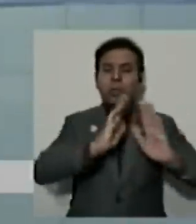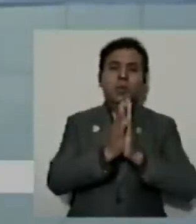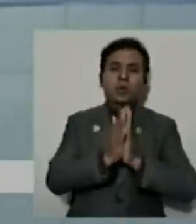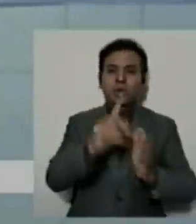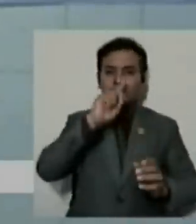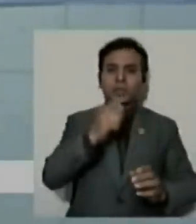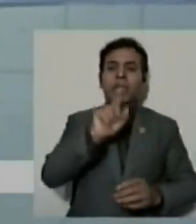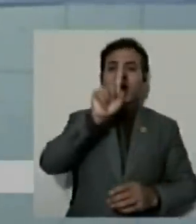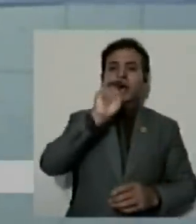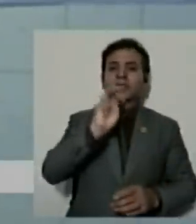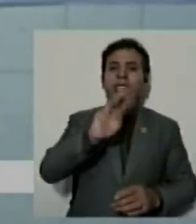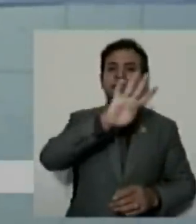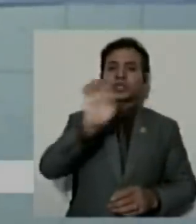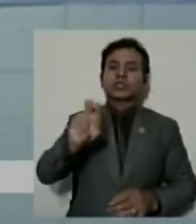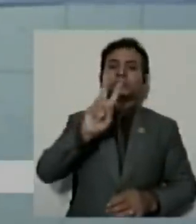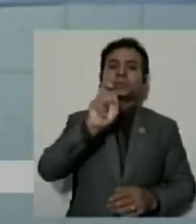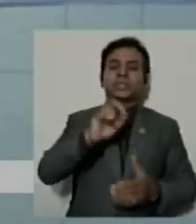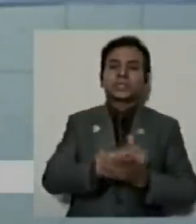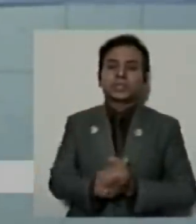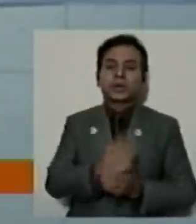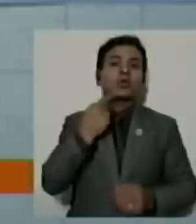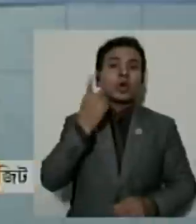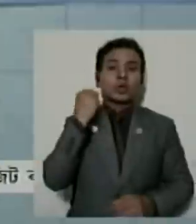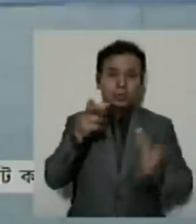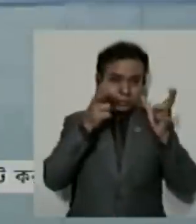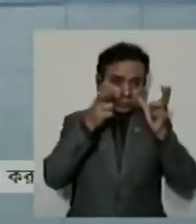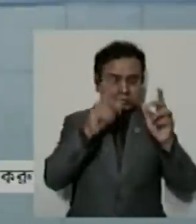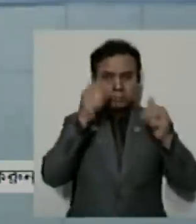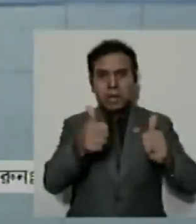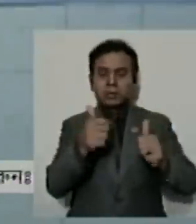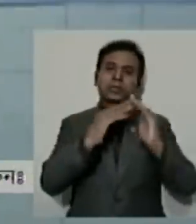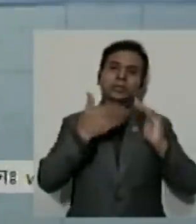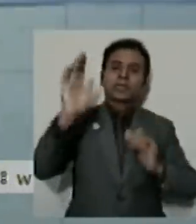পেয়েছেন 891 জন। আমাদের আইসোলেশন শয্যা আছে